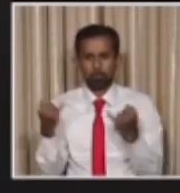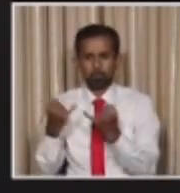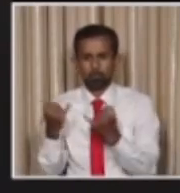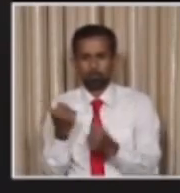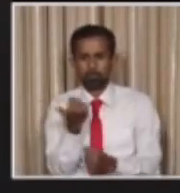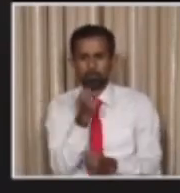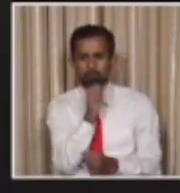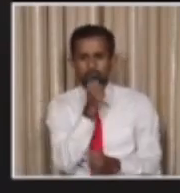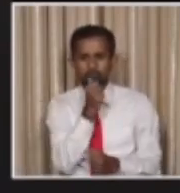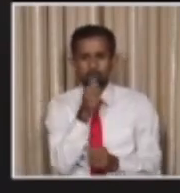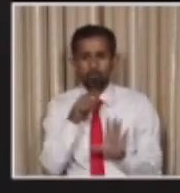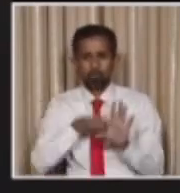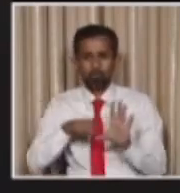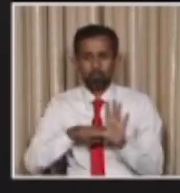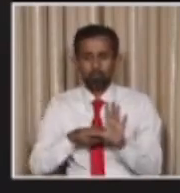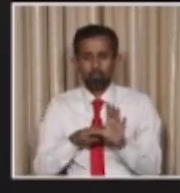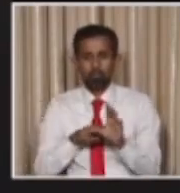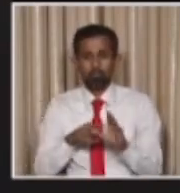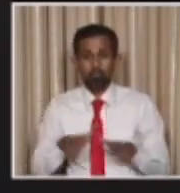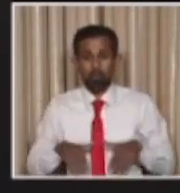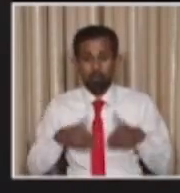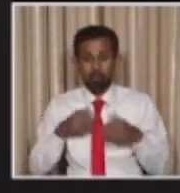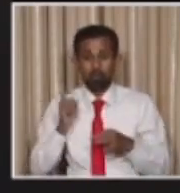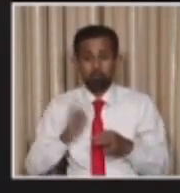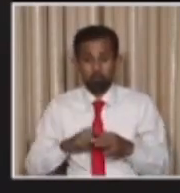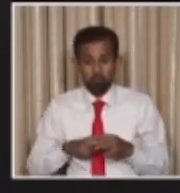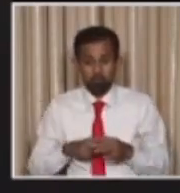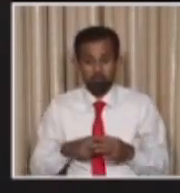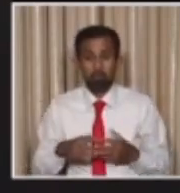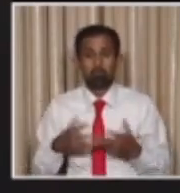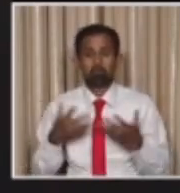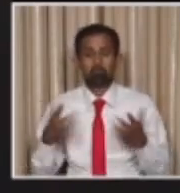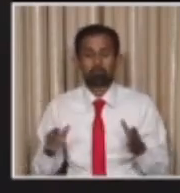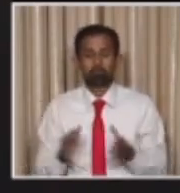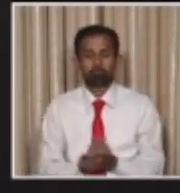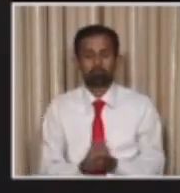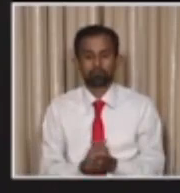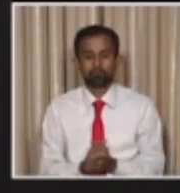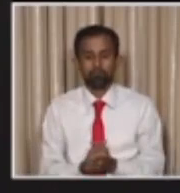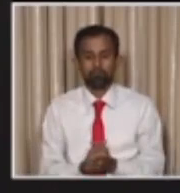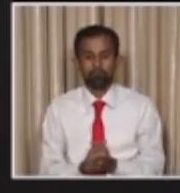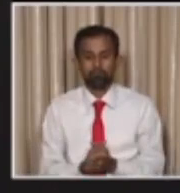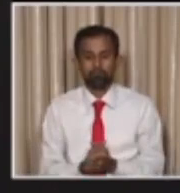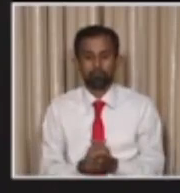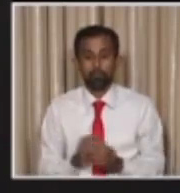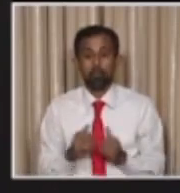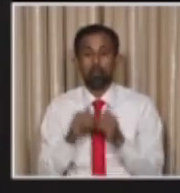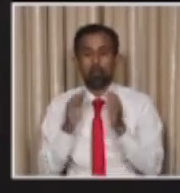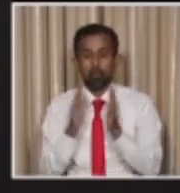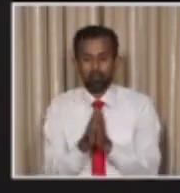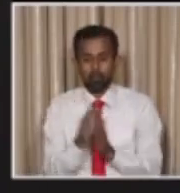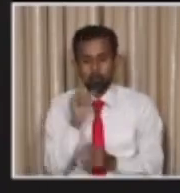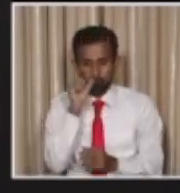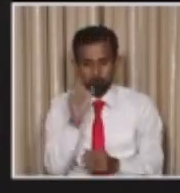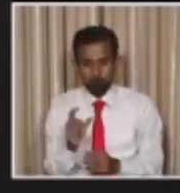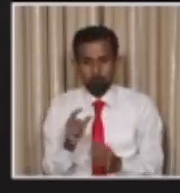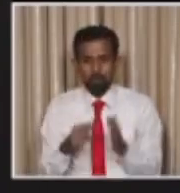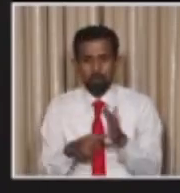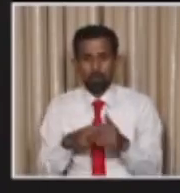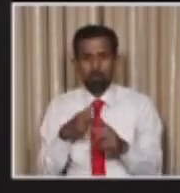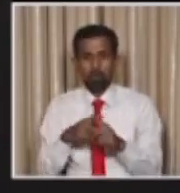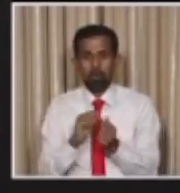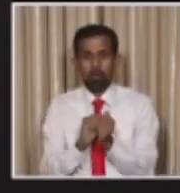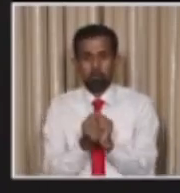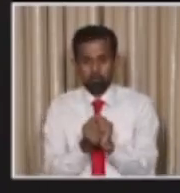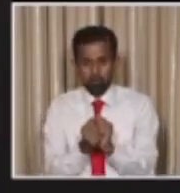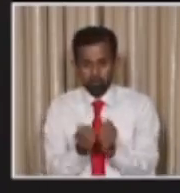මත්පැන් සඳහා අද ඒ සම්බන්ධයෙන් සෞඛ්‍ය ප්‍රශ්නයක් බවට පත් වෙලා තියෙනවා. ඒ නිසා මේවා සියල්ල කල්පනා කරලා මේ බදු සංශෝධන